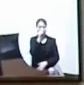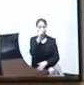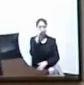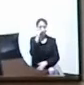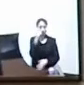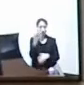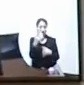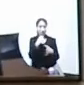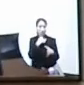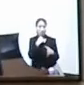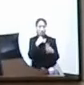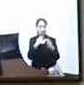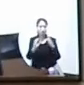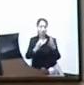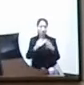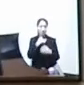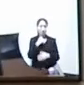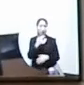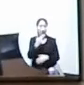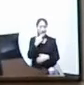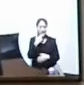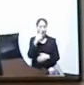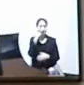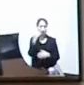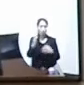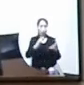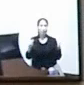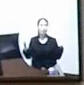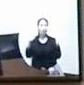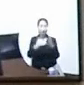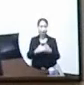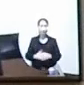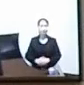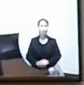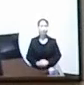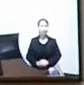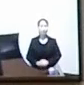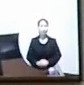질의나 토론하신 분이 안 계시므로 질의 및 토론을 종결합니다.